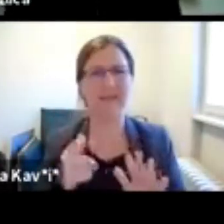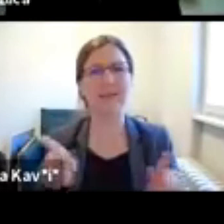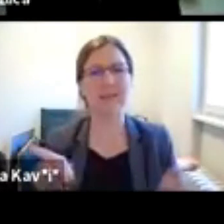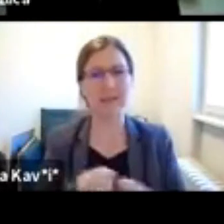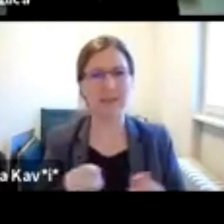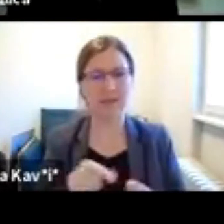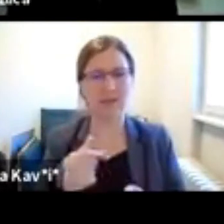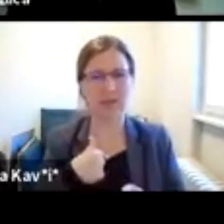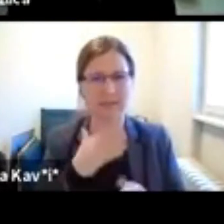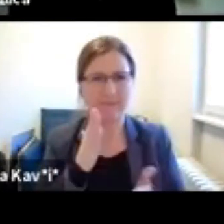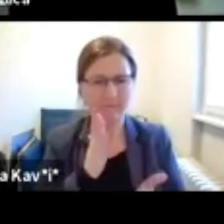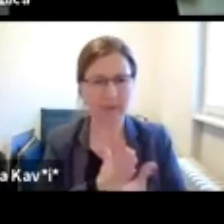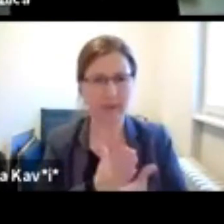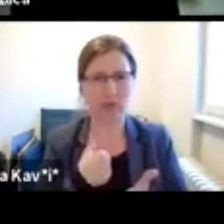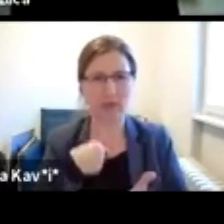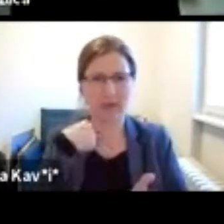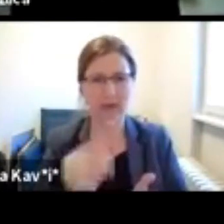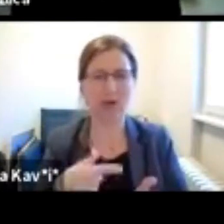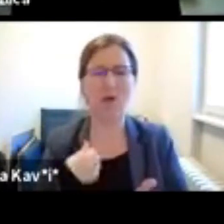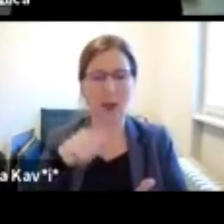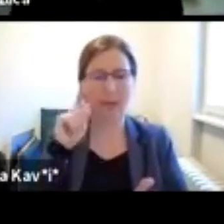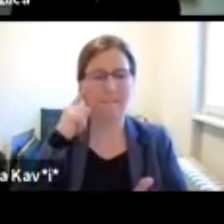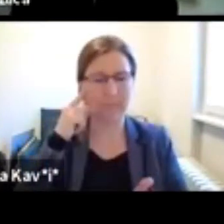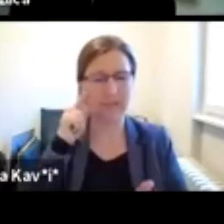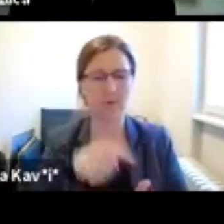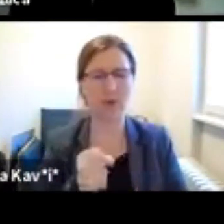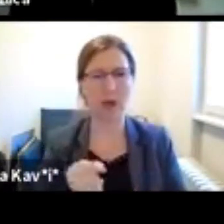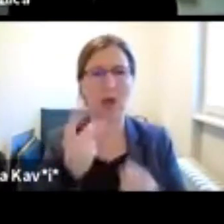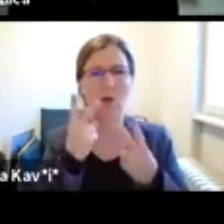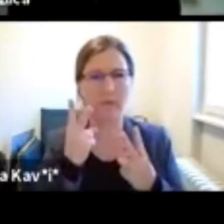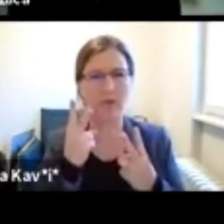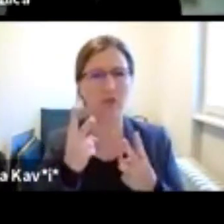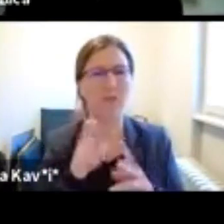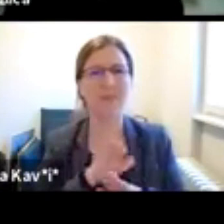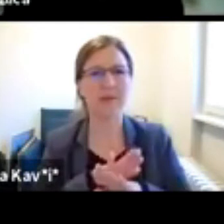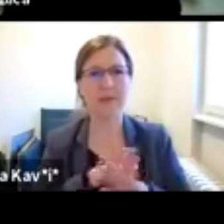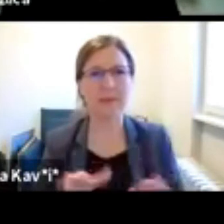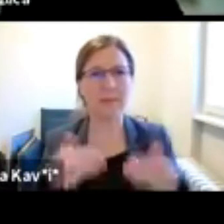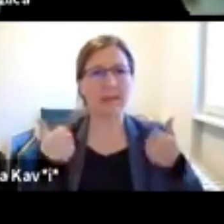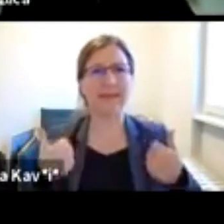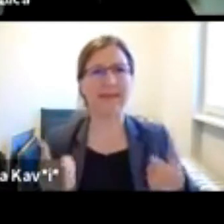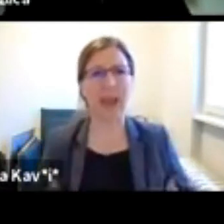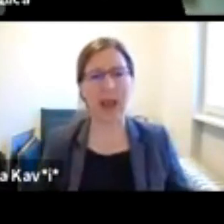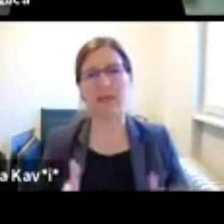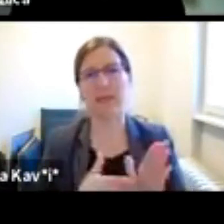što osobno smatram vrlo bitnim, ne samo u smislu tjelesnih